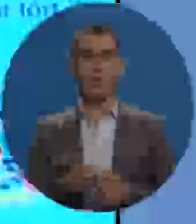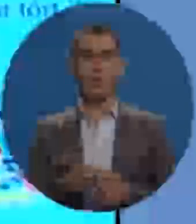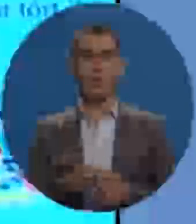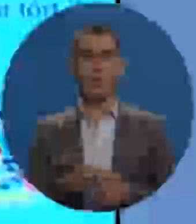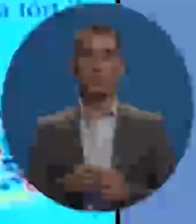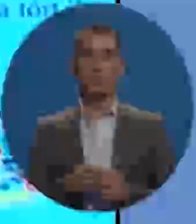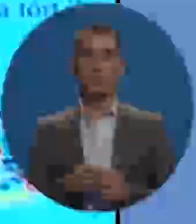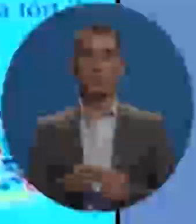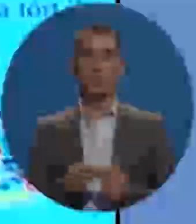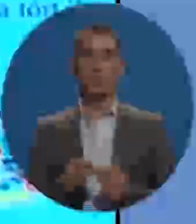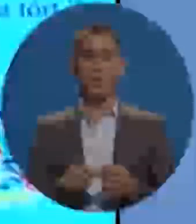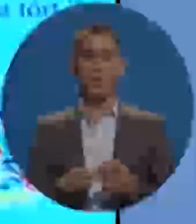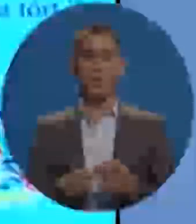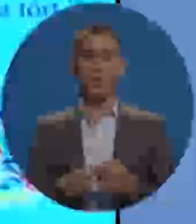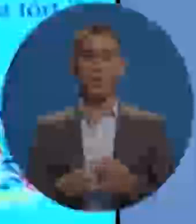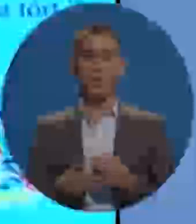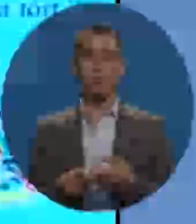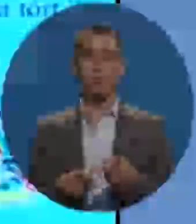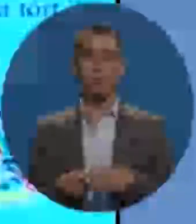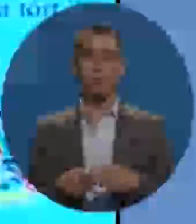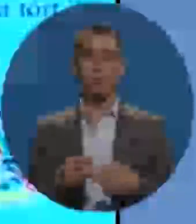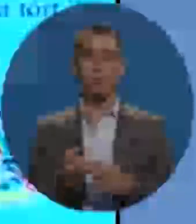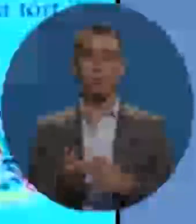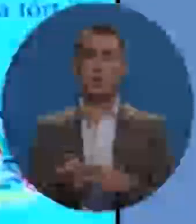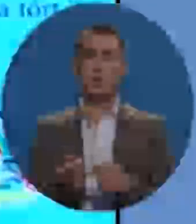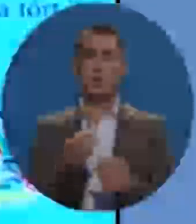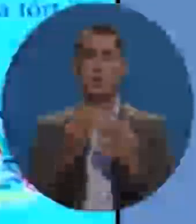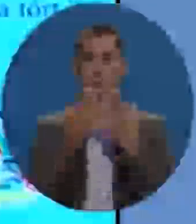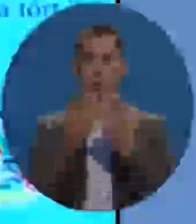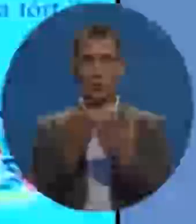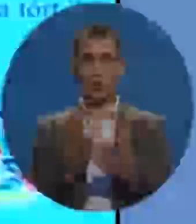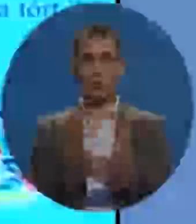айтылмайды. Демек, бұл санымыз былай оқылады екен.